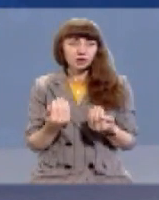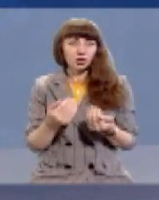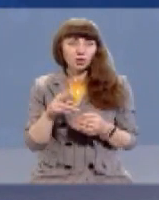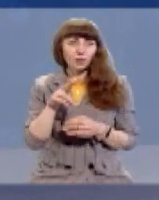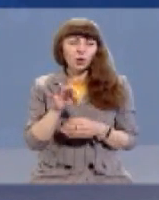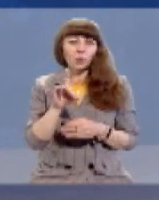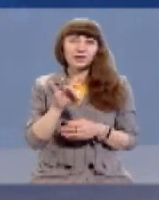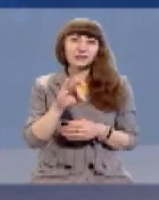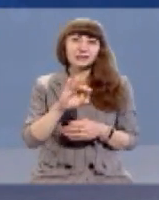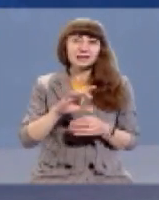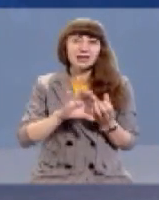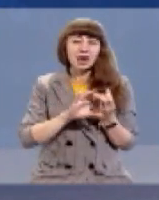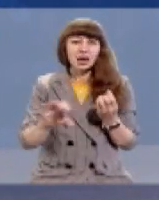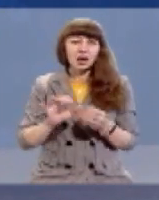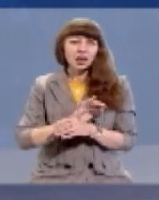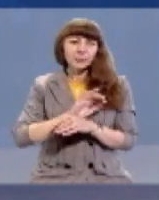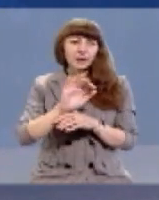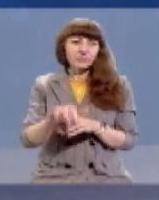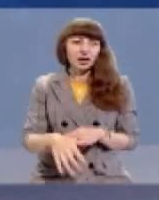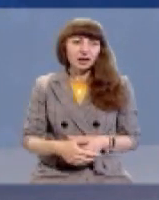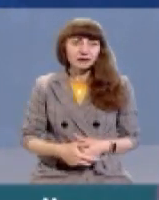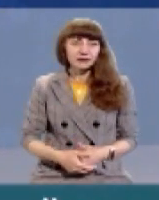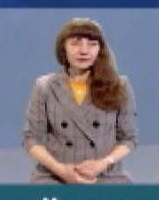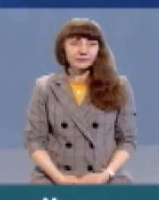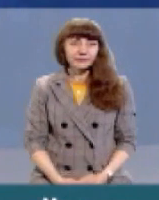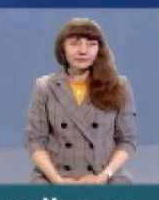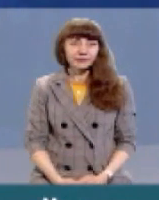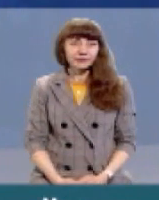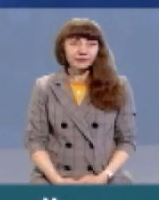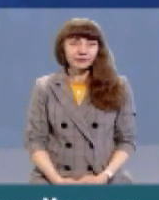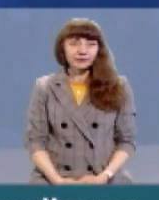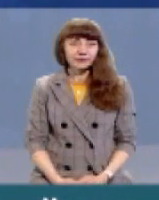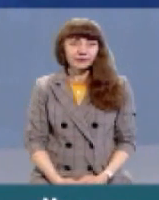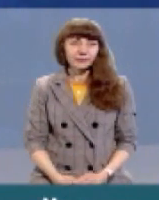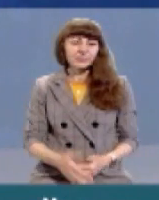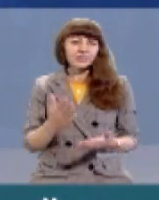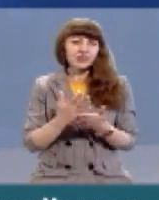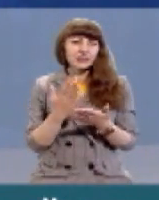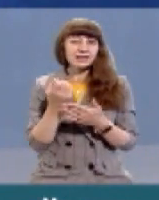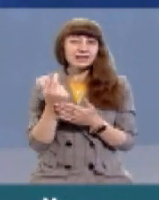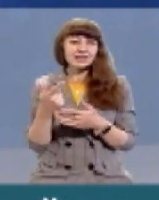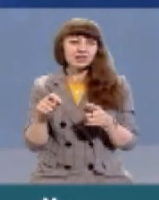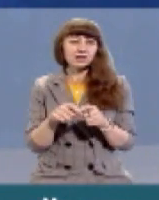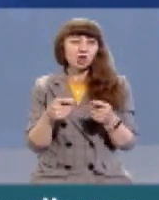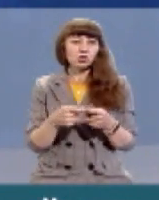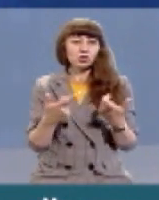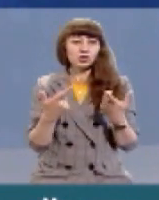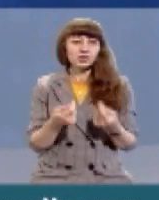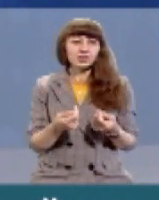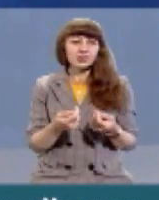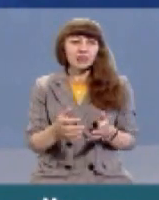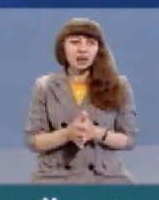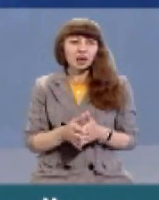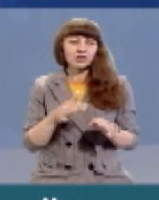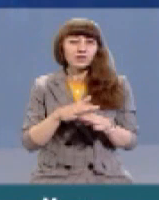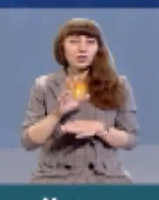магистрали сетей подается. Есть ряд нарушений, где они выполняли